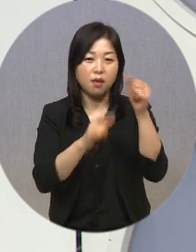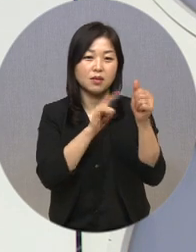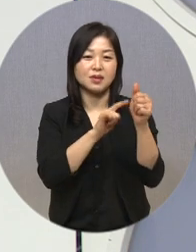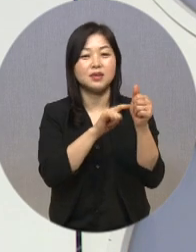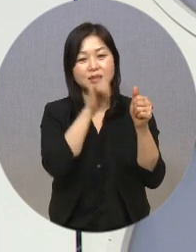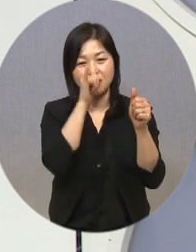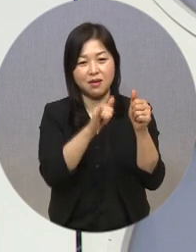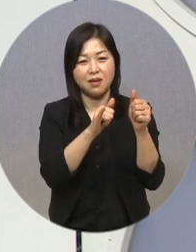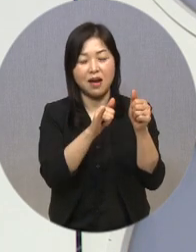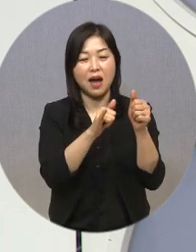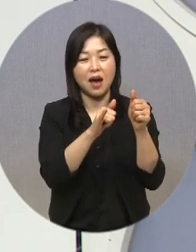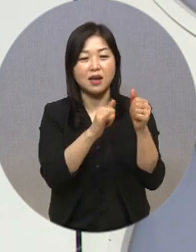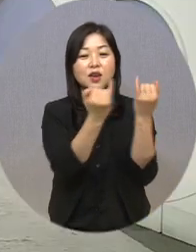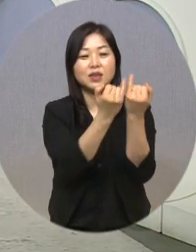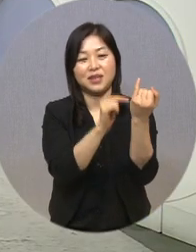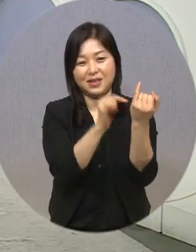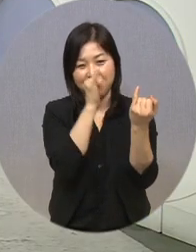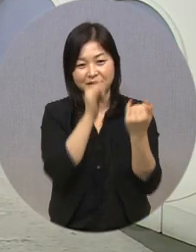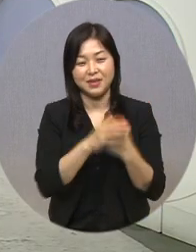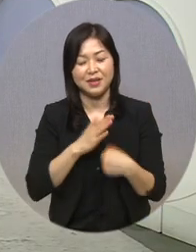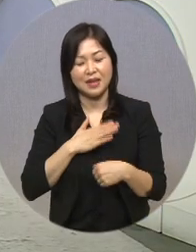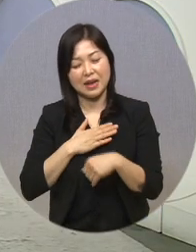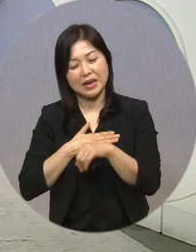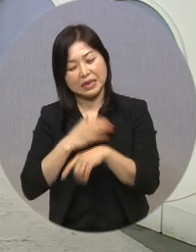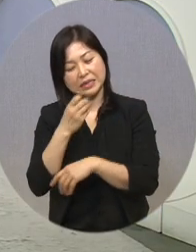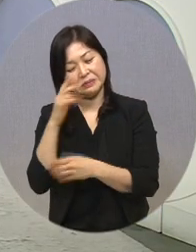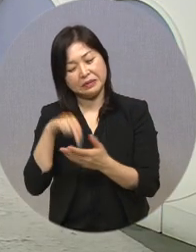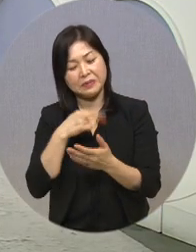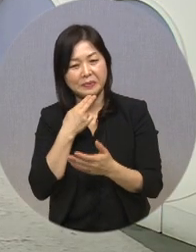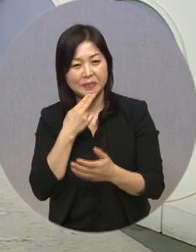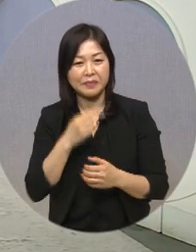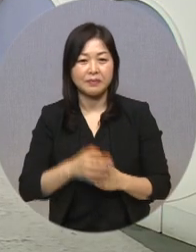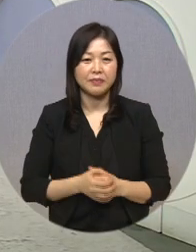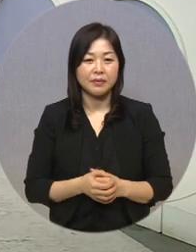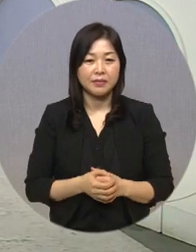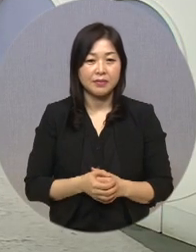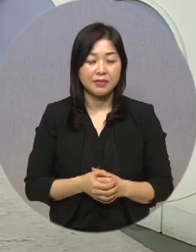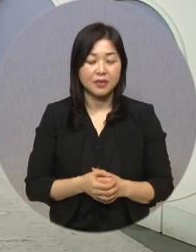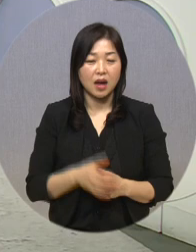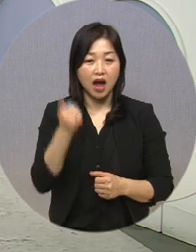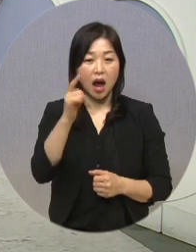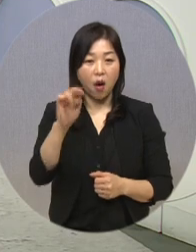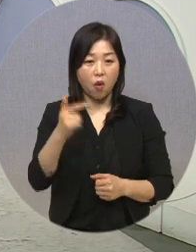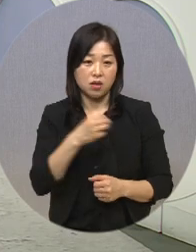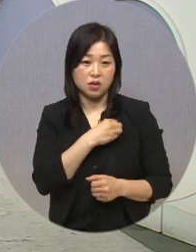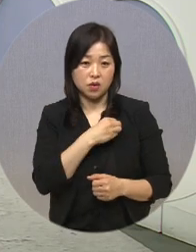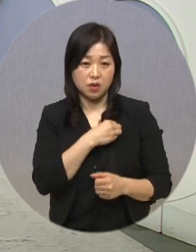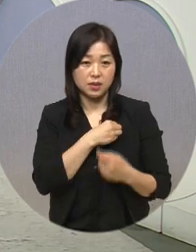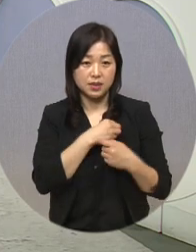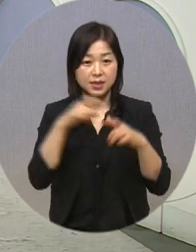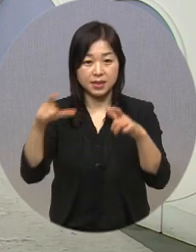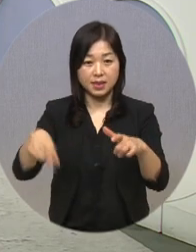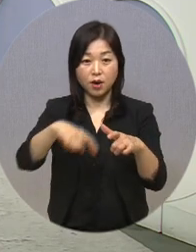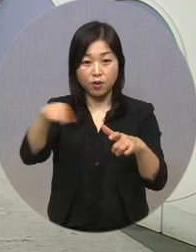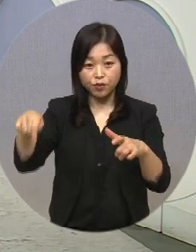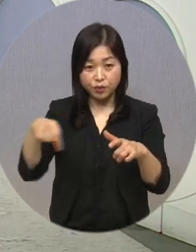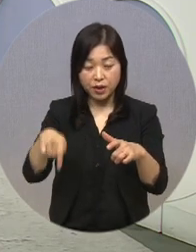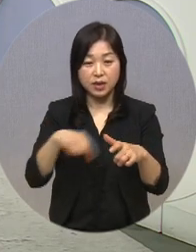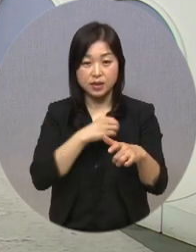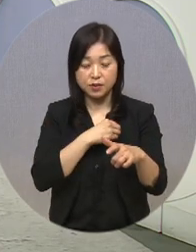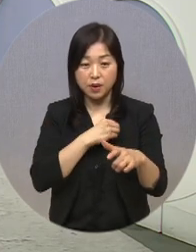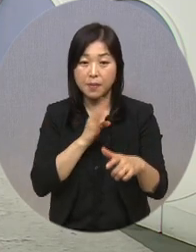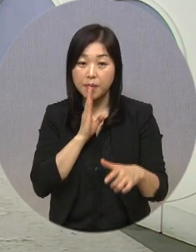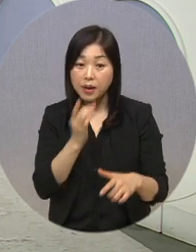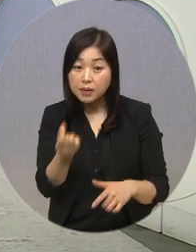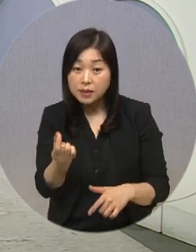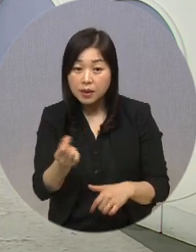여성이. 아, 내가 보진 않아요. 예. 그런데 제가 알기로는 이제 하원 의원이 되게 지역구 의원 아닙니까?